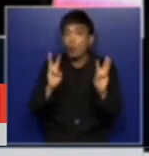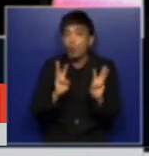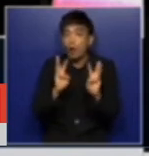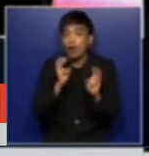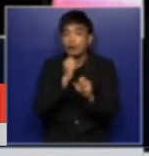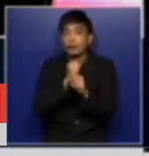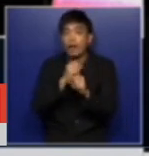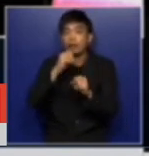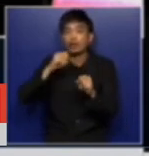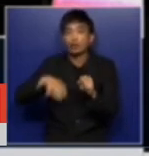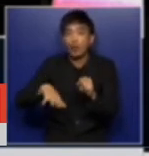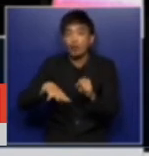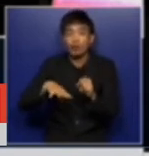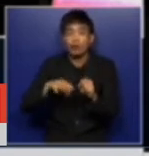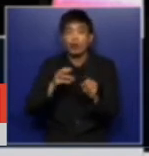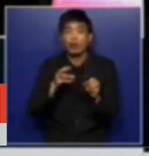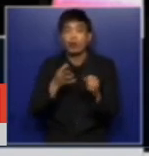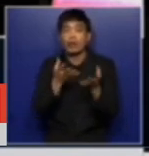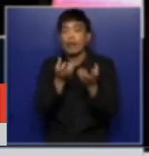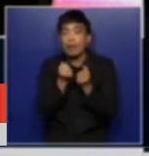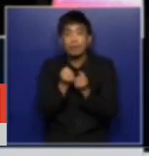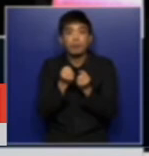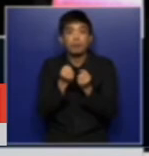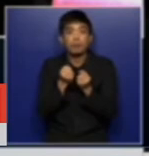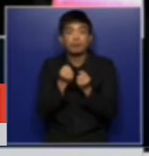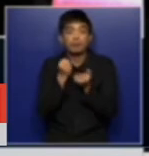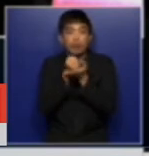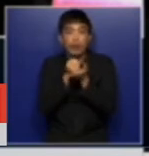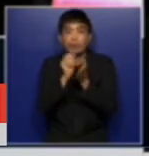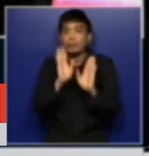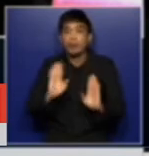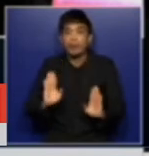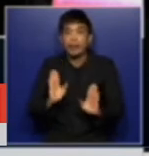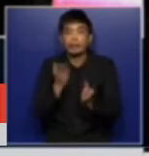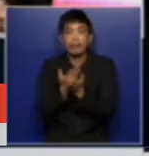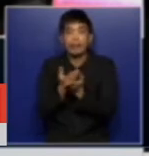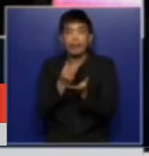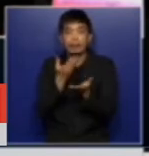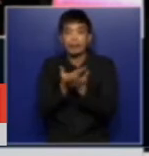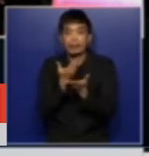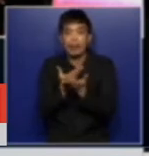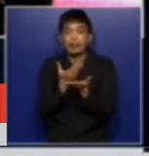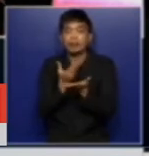มีการจัดสรรงบประมาณเพื่อรองรับเขาไว้แล้วยังไงหรือไม่นะ